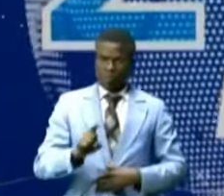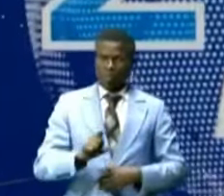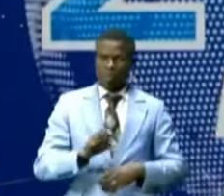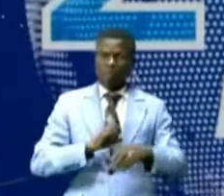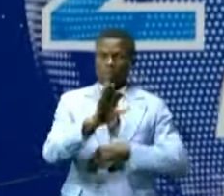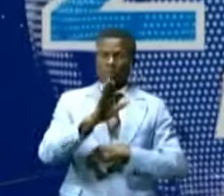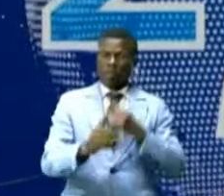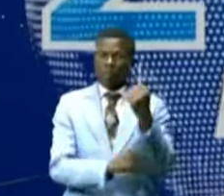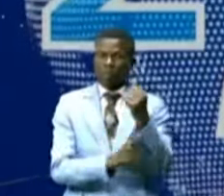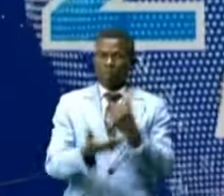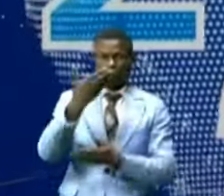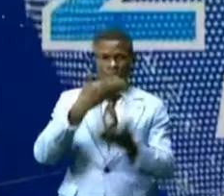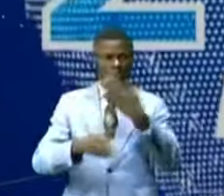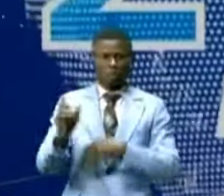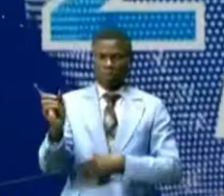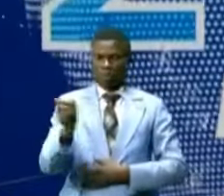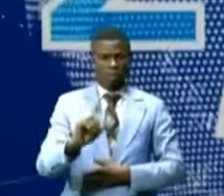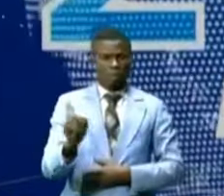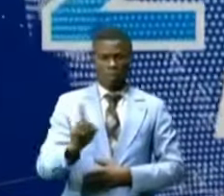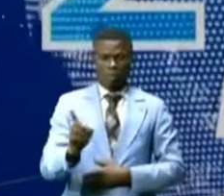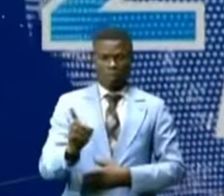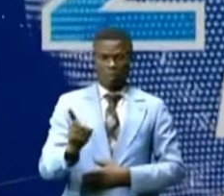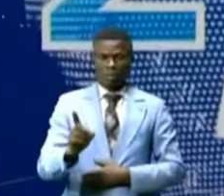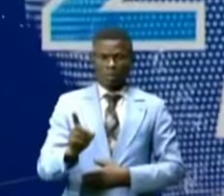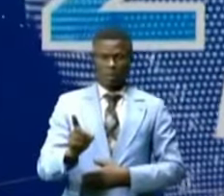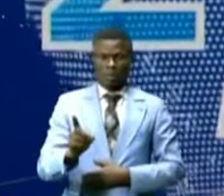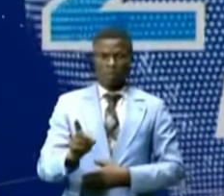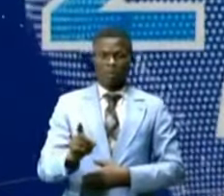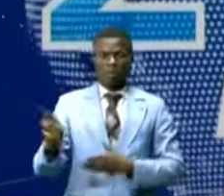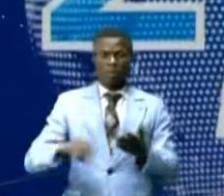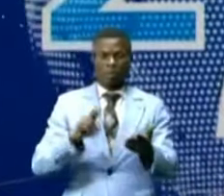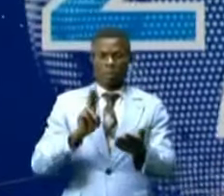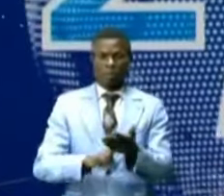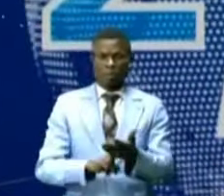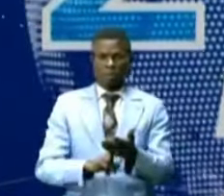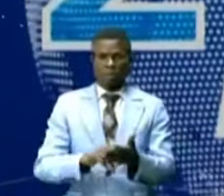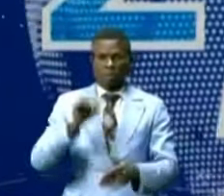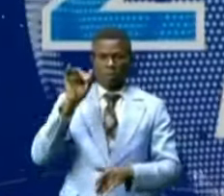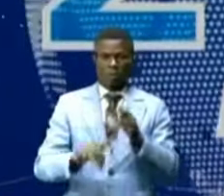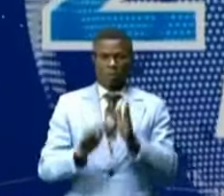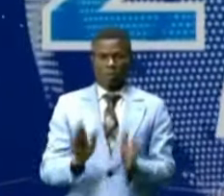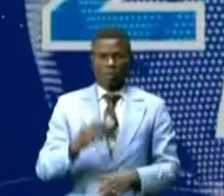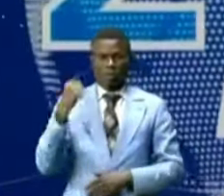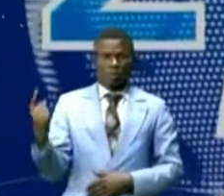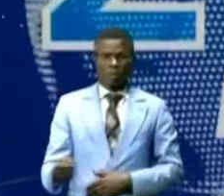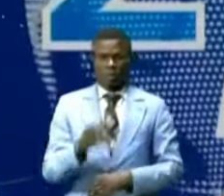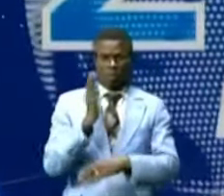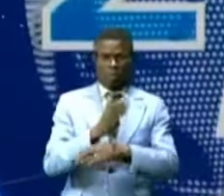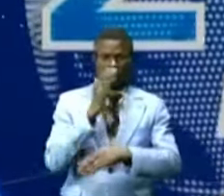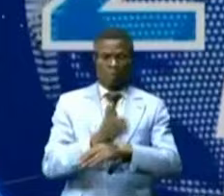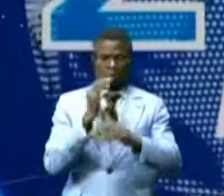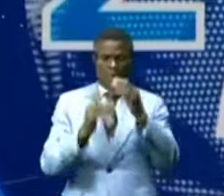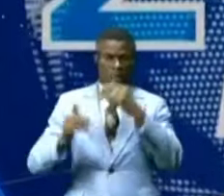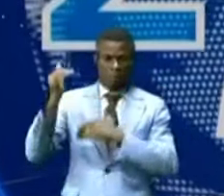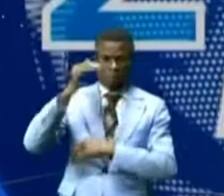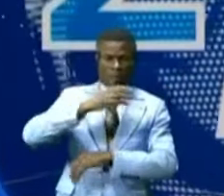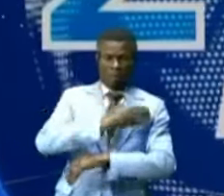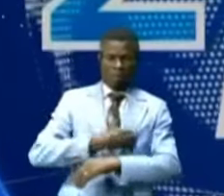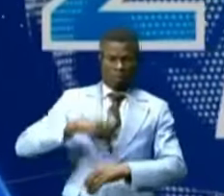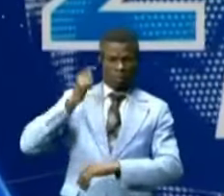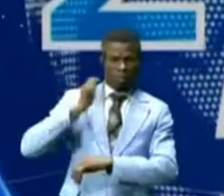La procuration n'est pas admise. C'est signé par le secrétaire permanent du Conseil supérieur de la